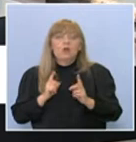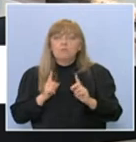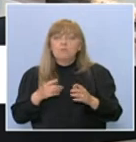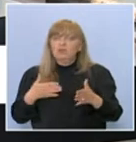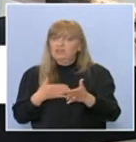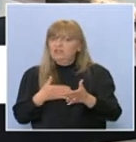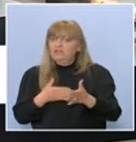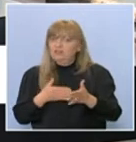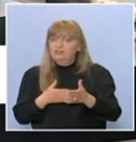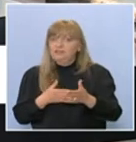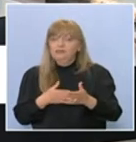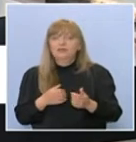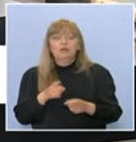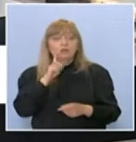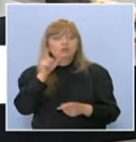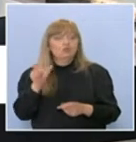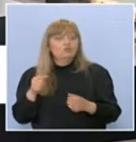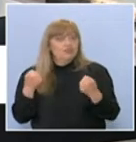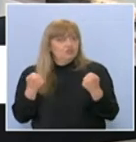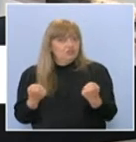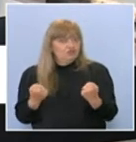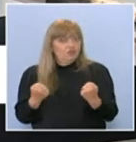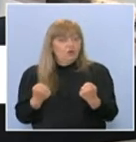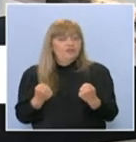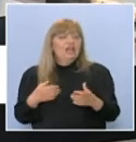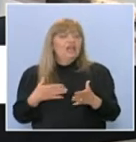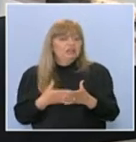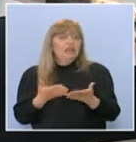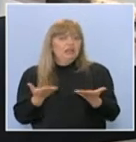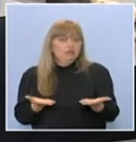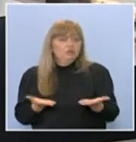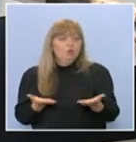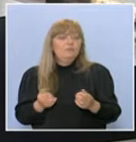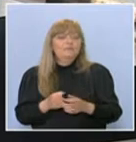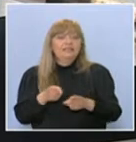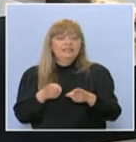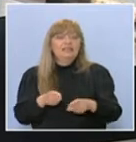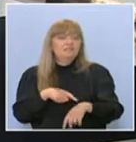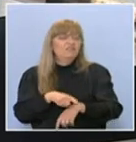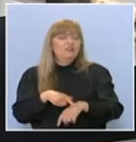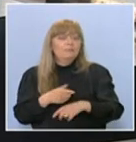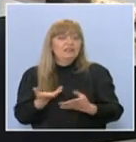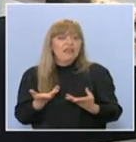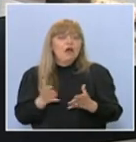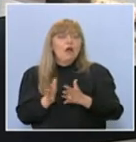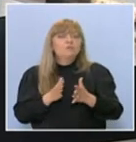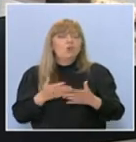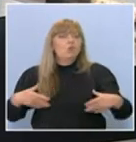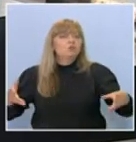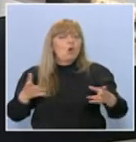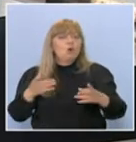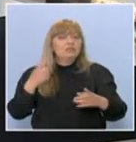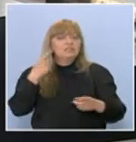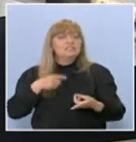навредят на човешкия живот, тъй като тези времена много от хората се влияят